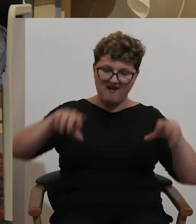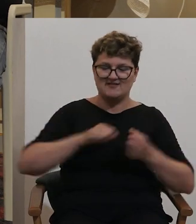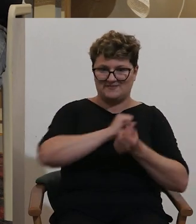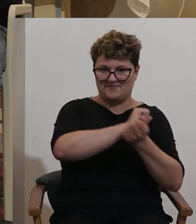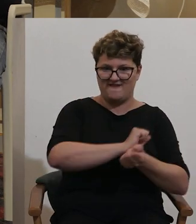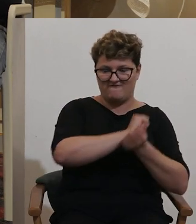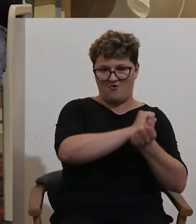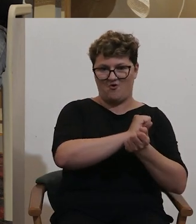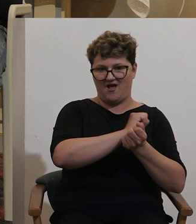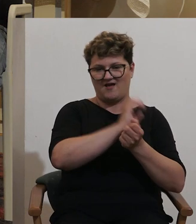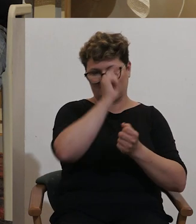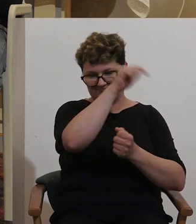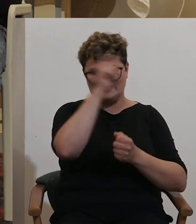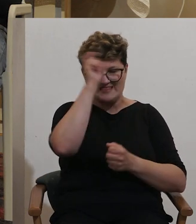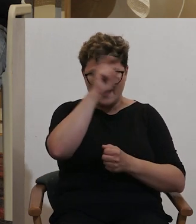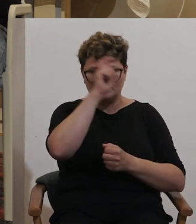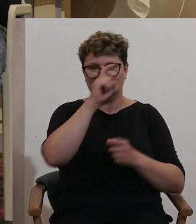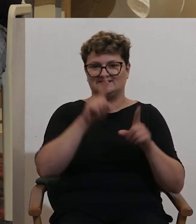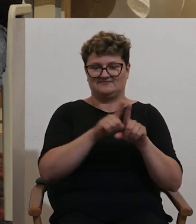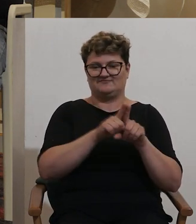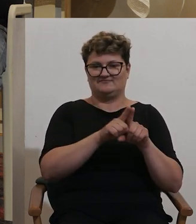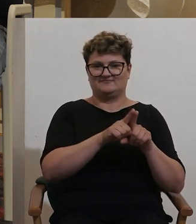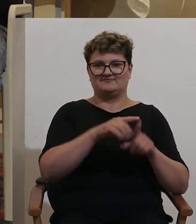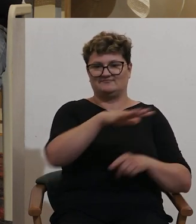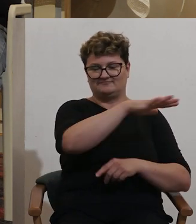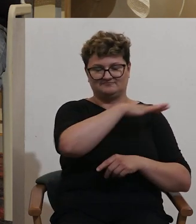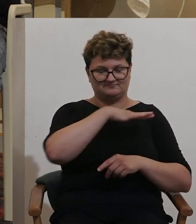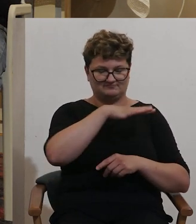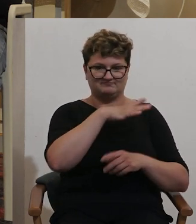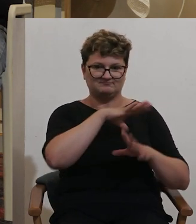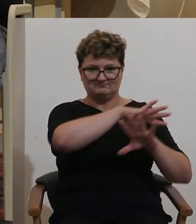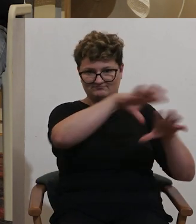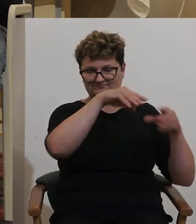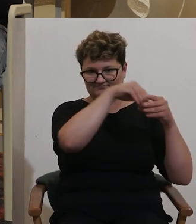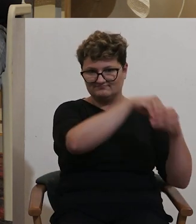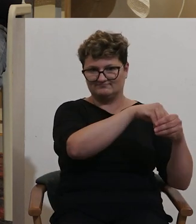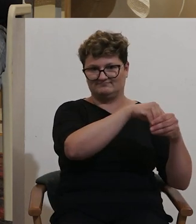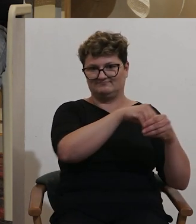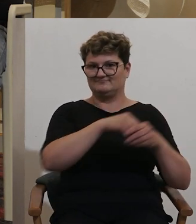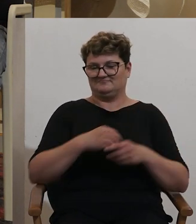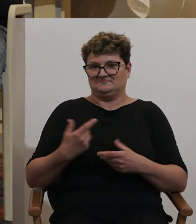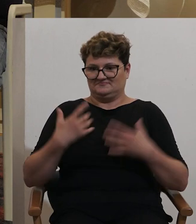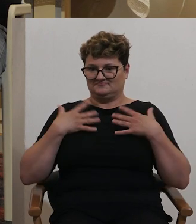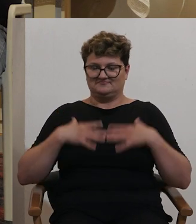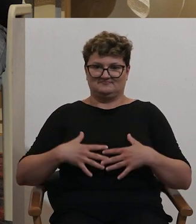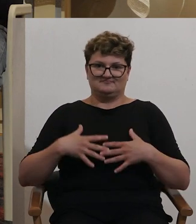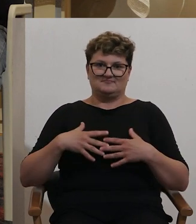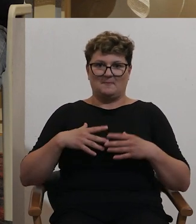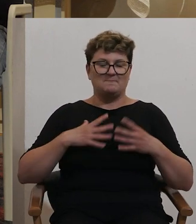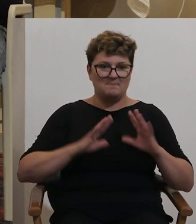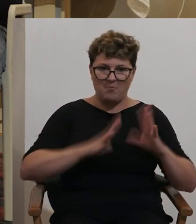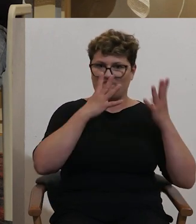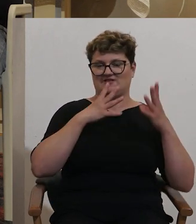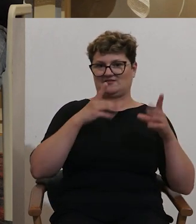niewoli niemieckiej i razem z nimi był w Oflagu. Tam i ta tożsamość powstańcza,